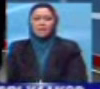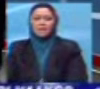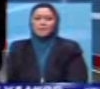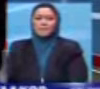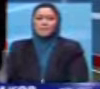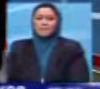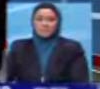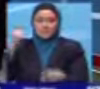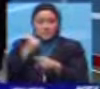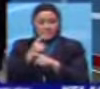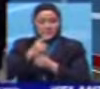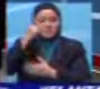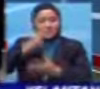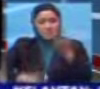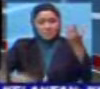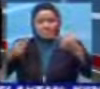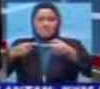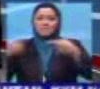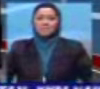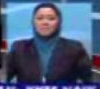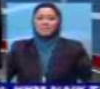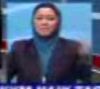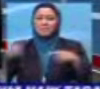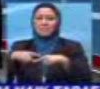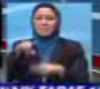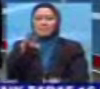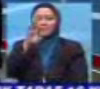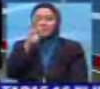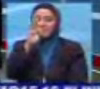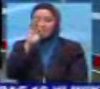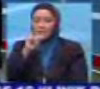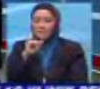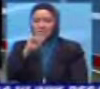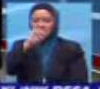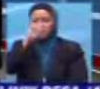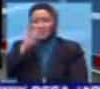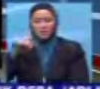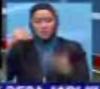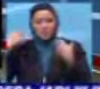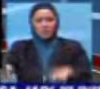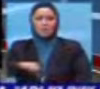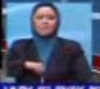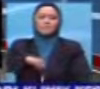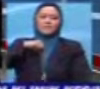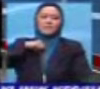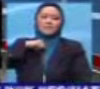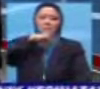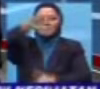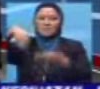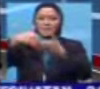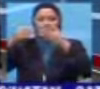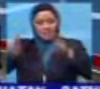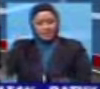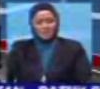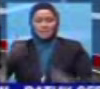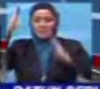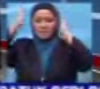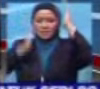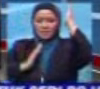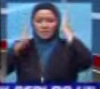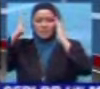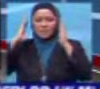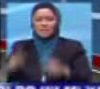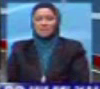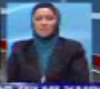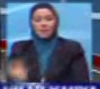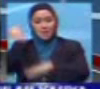Betul tu. Apapun keputusannya, Muhammad Faiz Subri sudah membanggakan seluruh rakyat Malaysia. Malam gemilang buat